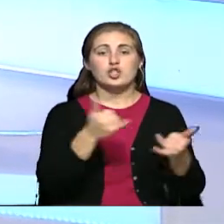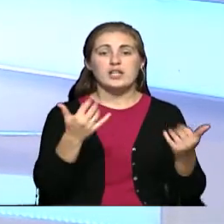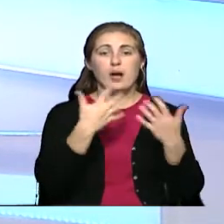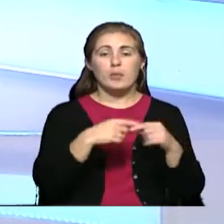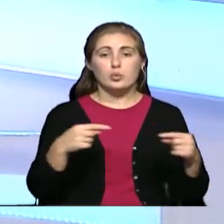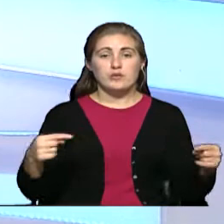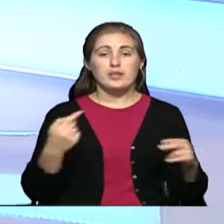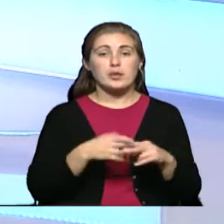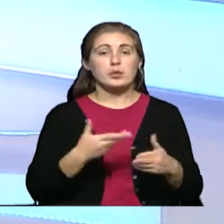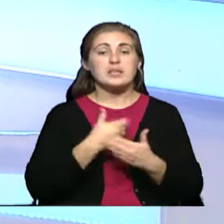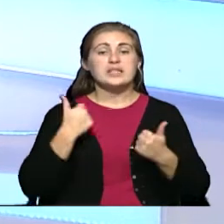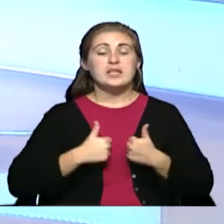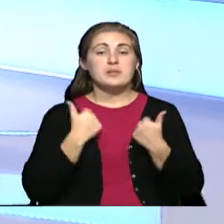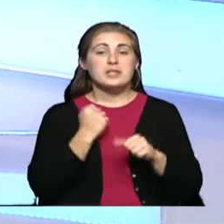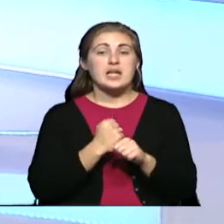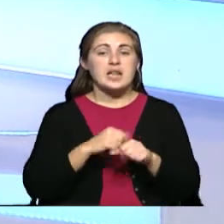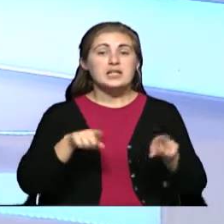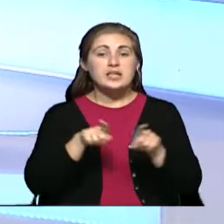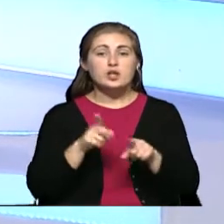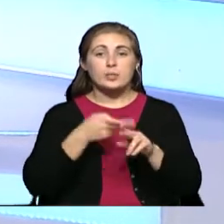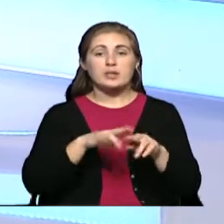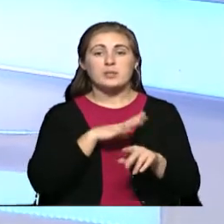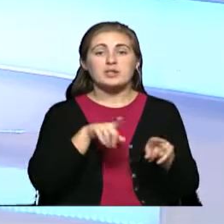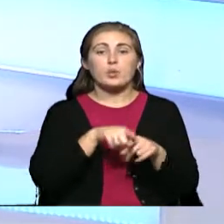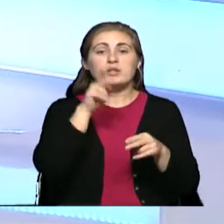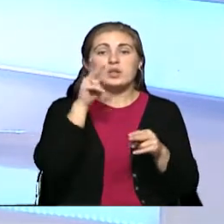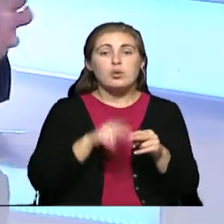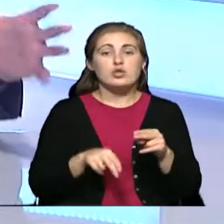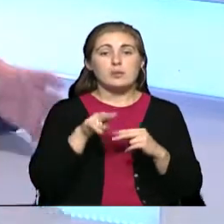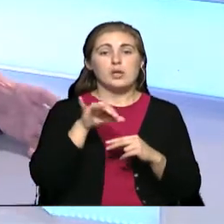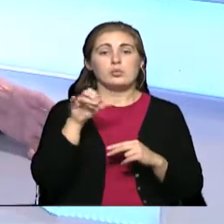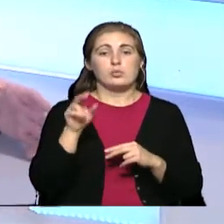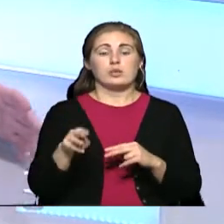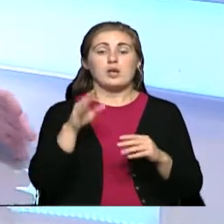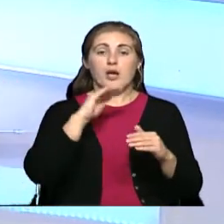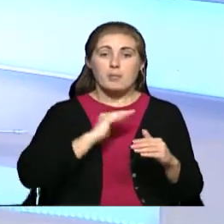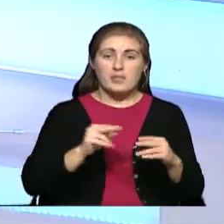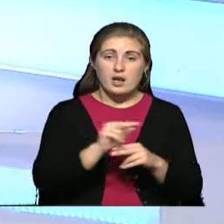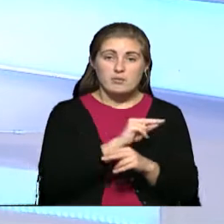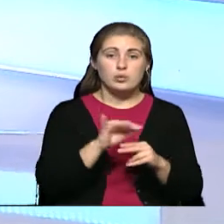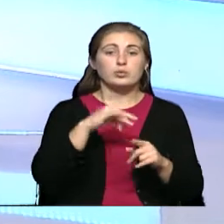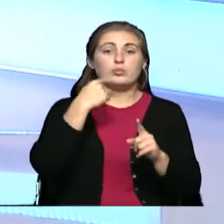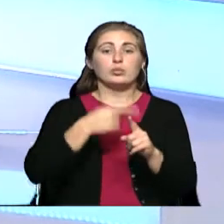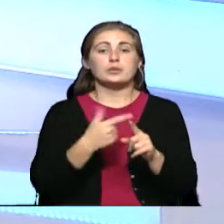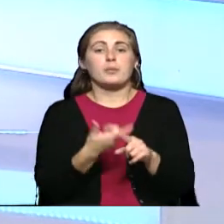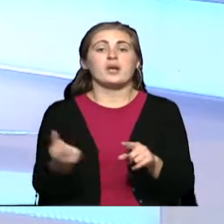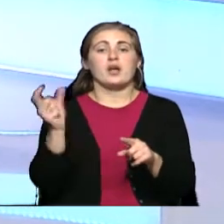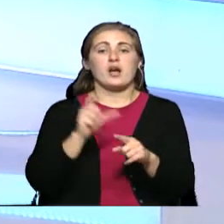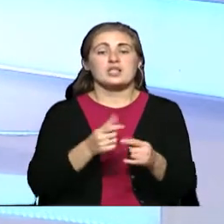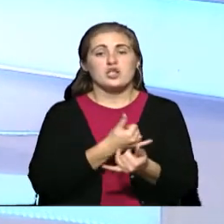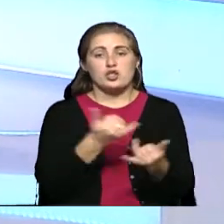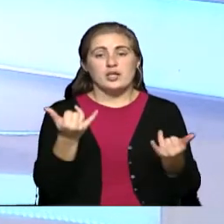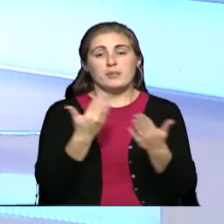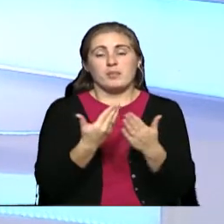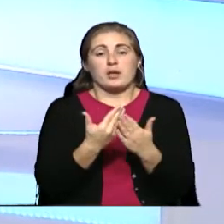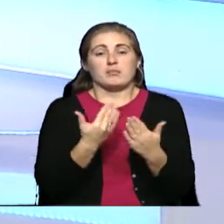мы стремимся сделать так, чтобы это был какой-то законченный продукт. Капитальный ремонт плюс переоснащение. Ну вот ярким примером,